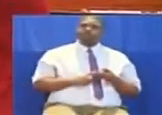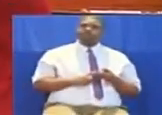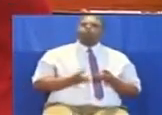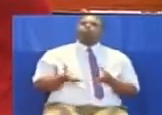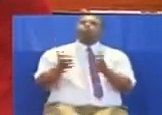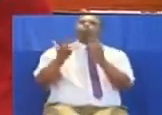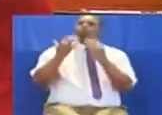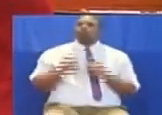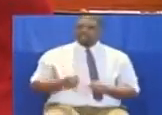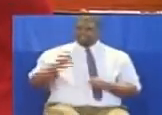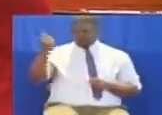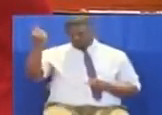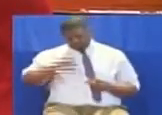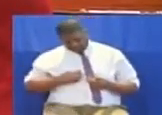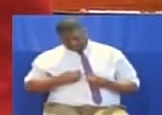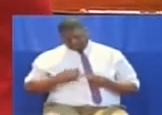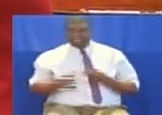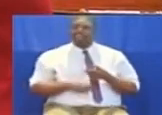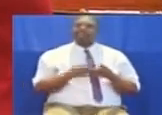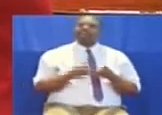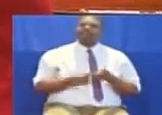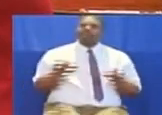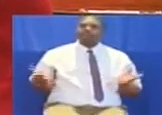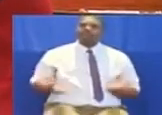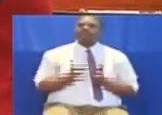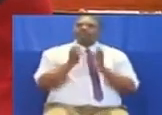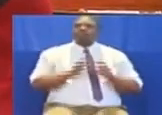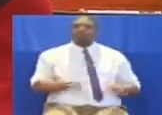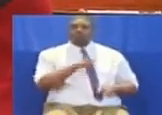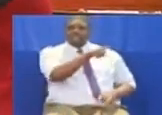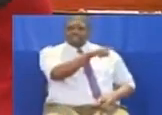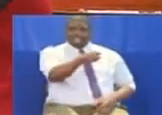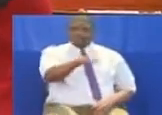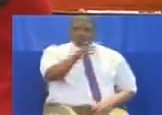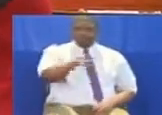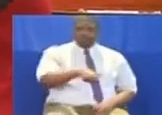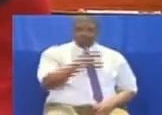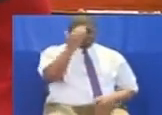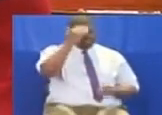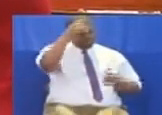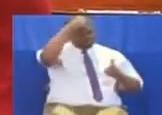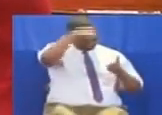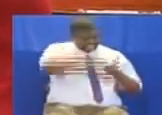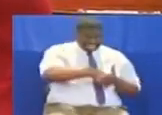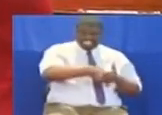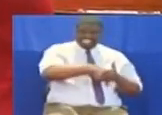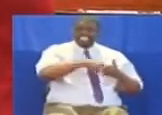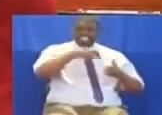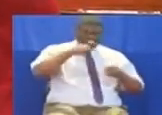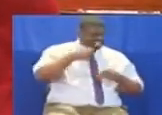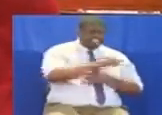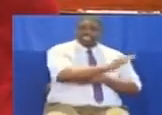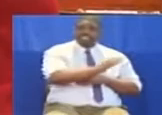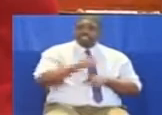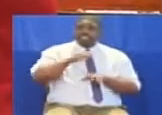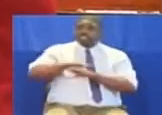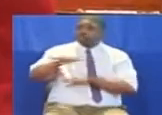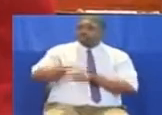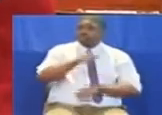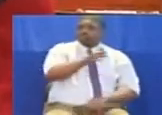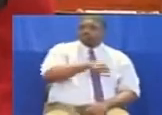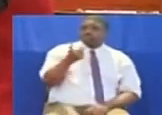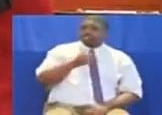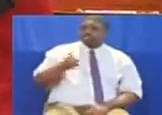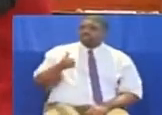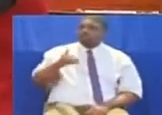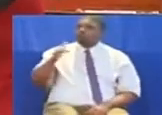uwezo ninao, na bahati nzuri hao watu nawajua nje ndani. Nitakwenda kuwaeleza Watanzania uongo